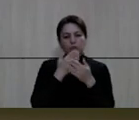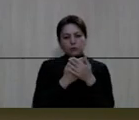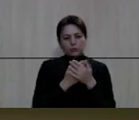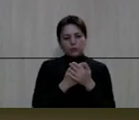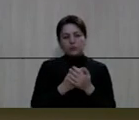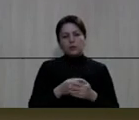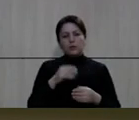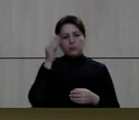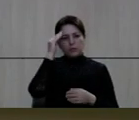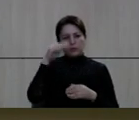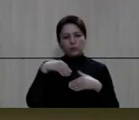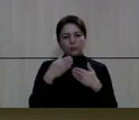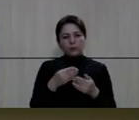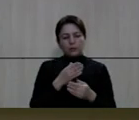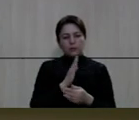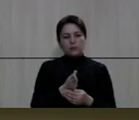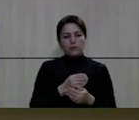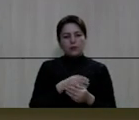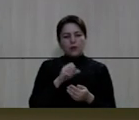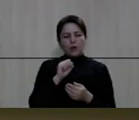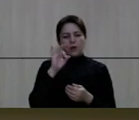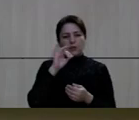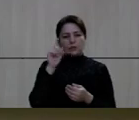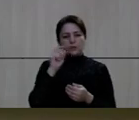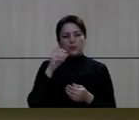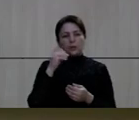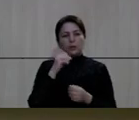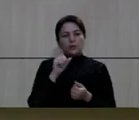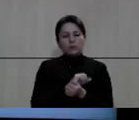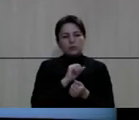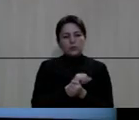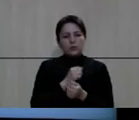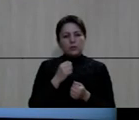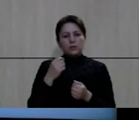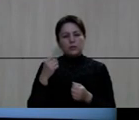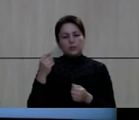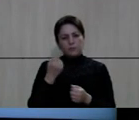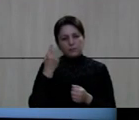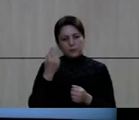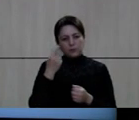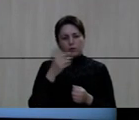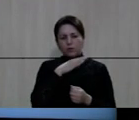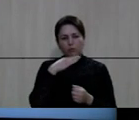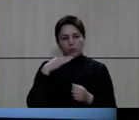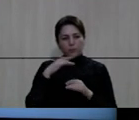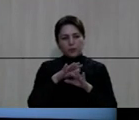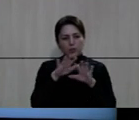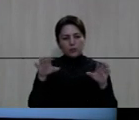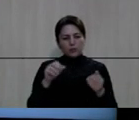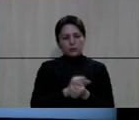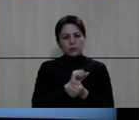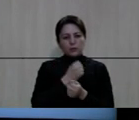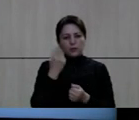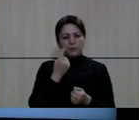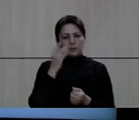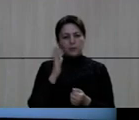ma'noni ifodalaydi. Ariza ish qog'ozlari ichida eng ko'p tarqalgan hujjat turi sirasiga